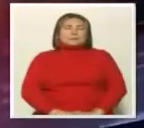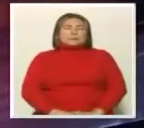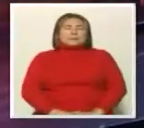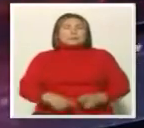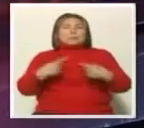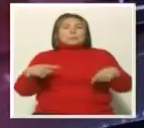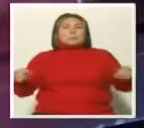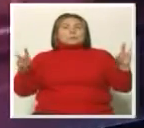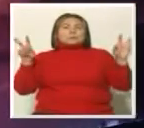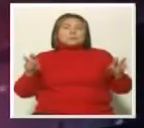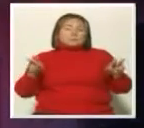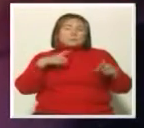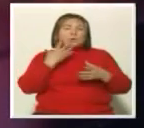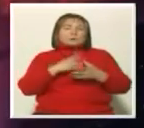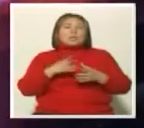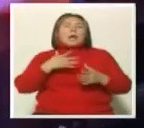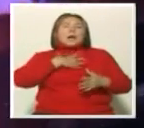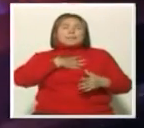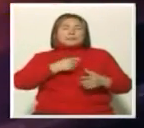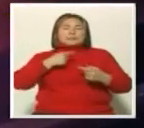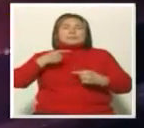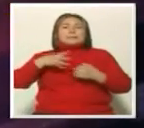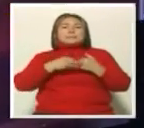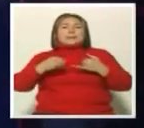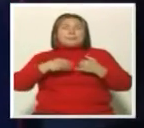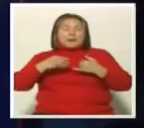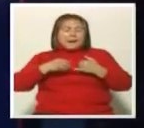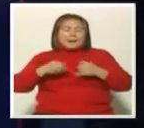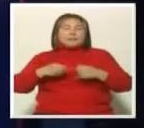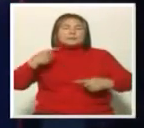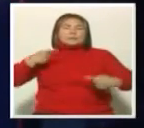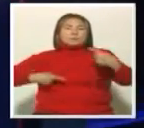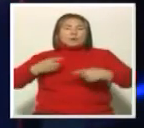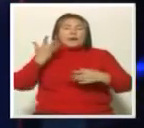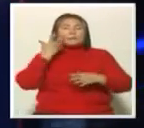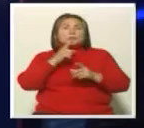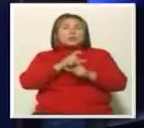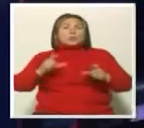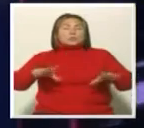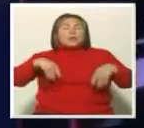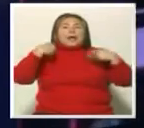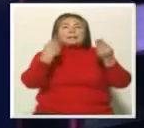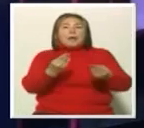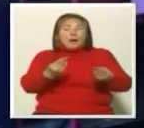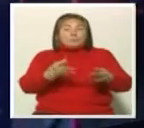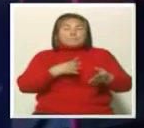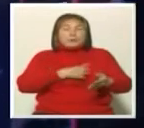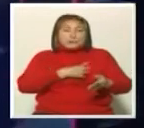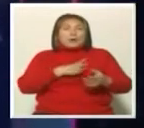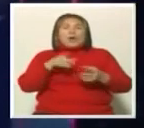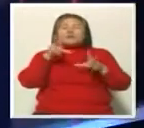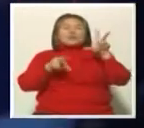к другим темам очередной земельный спор Земли которые когда-то были отданы жителям были признаны незаконными и сейчас